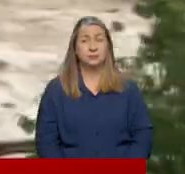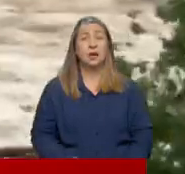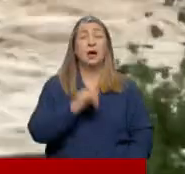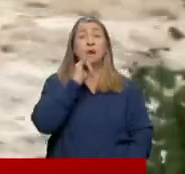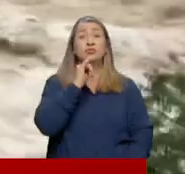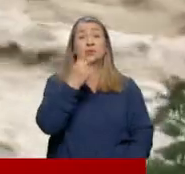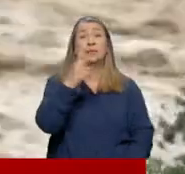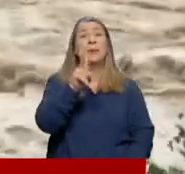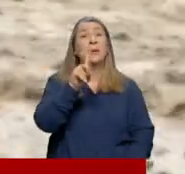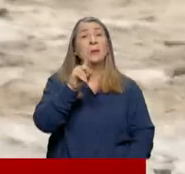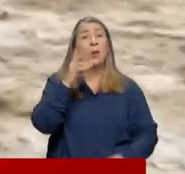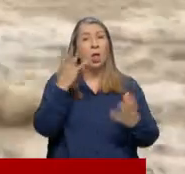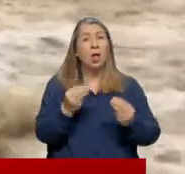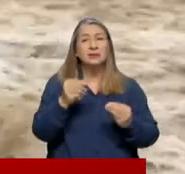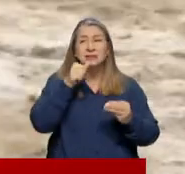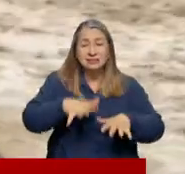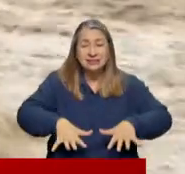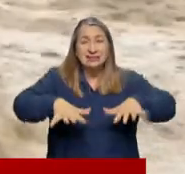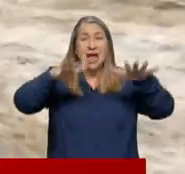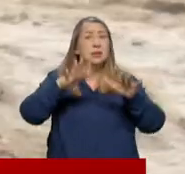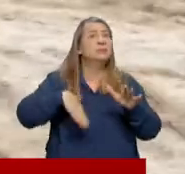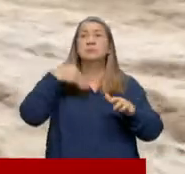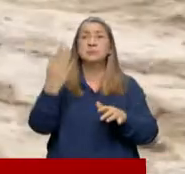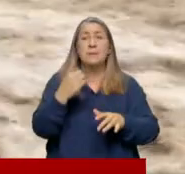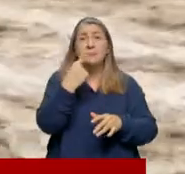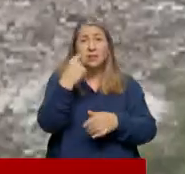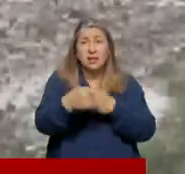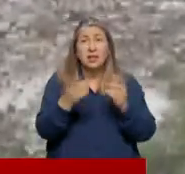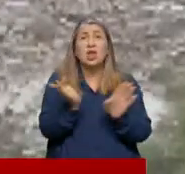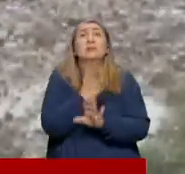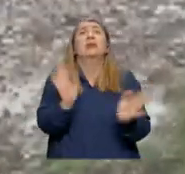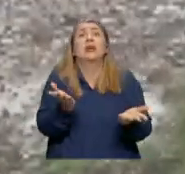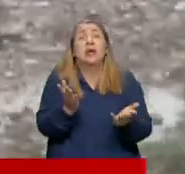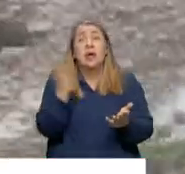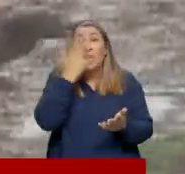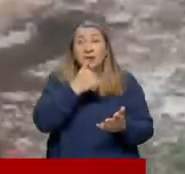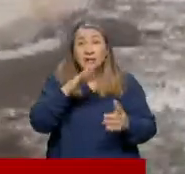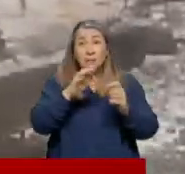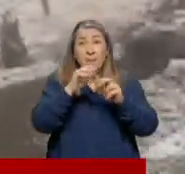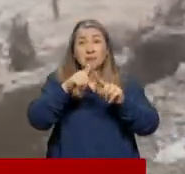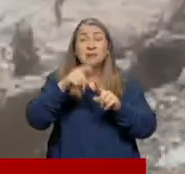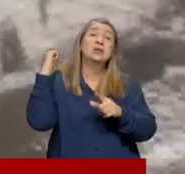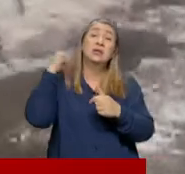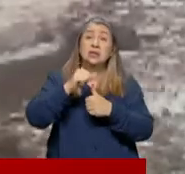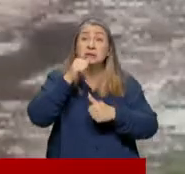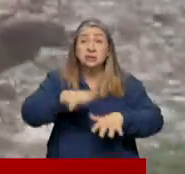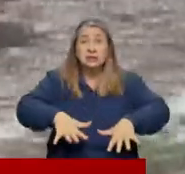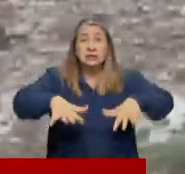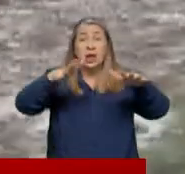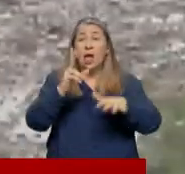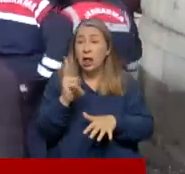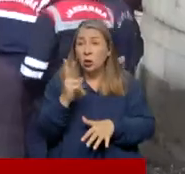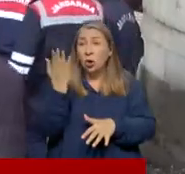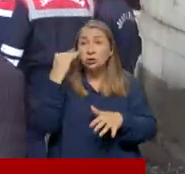Ağustos 2021'de yaşanan sel felaketinin üzerinden Bir yıl geçmeden Karadeniz'in batısının yine sel vurdu